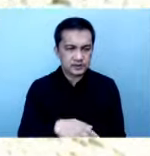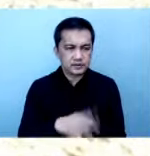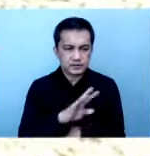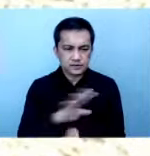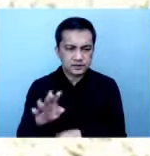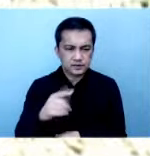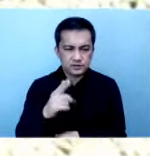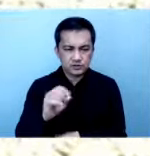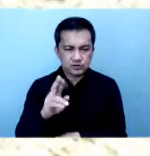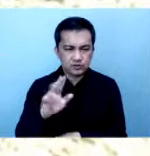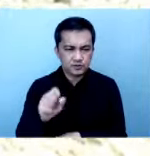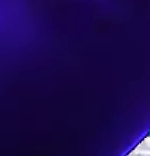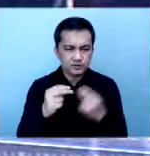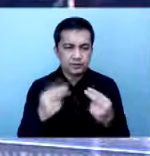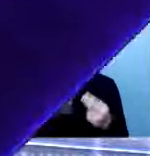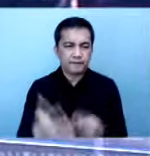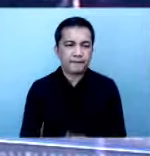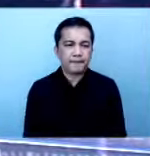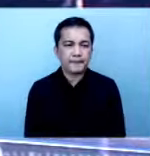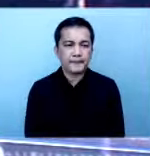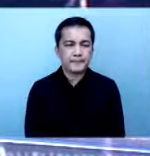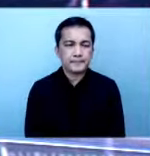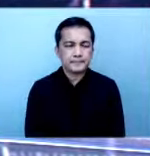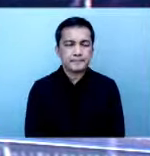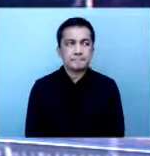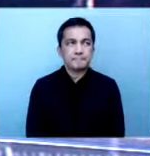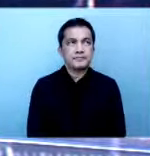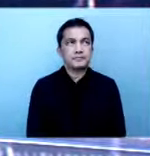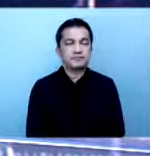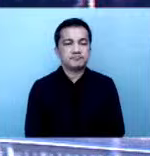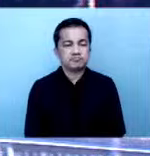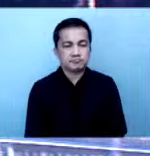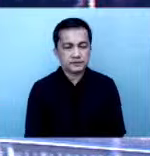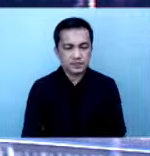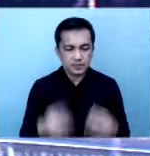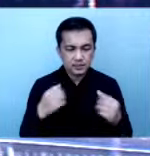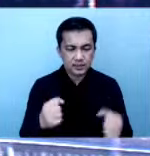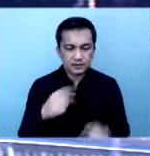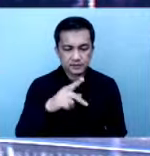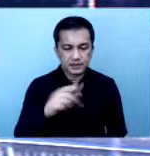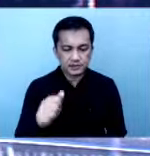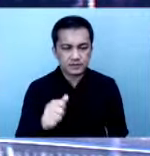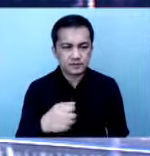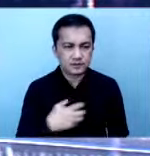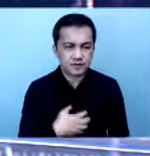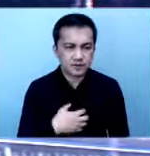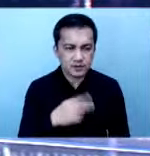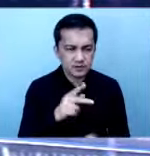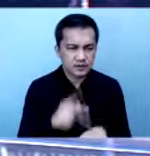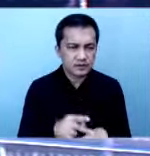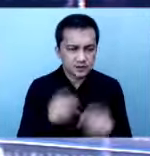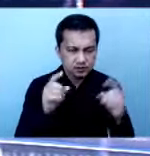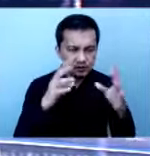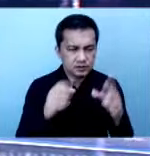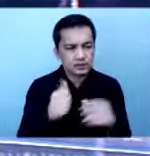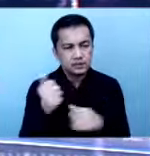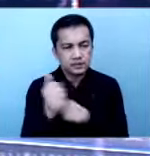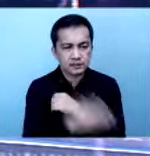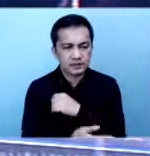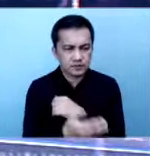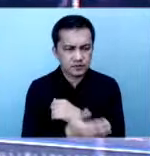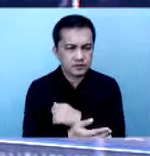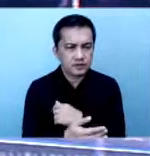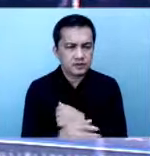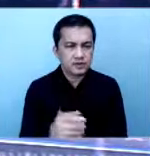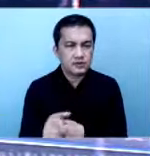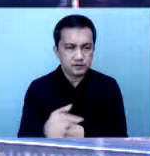Robles, News 5. Nagpapalakas naman ang Philippine Army para makapalag ang Pilipinas sa banta ng ibang bansa. Nasa frontline balitang